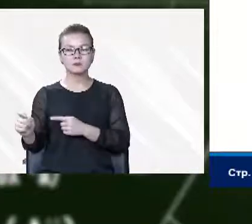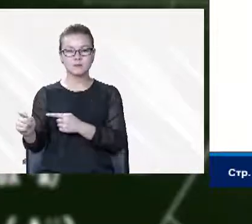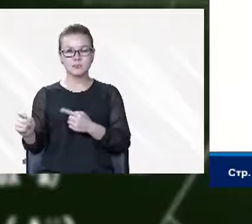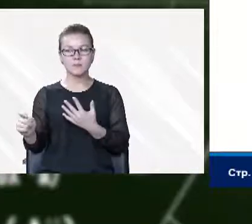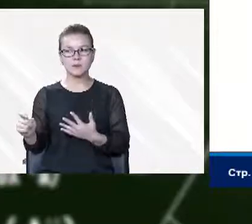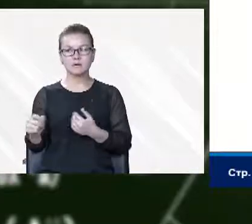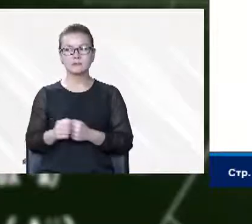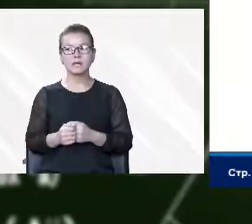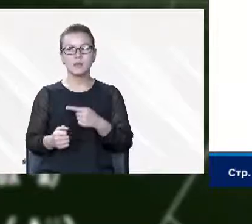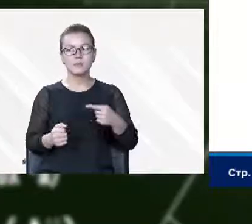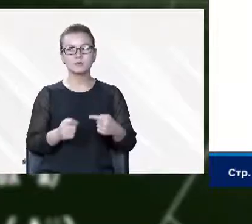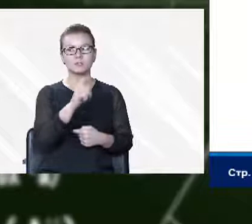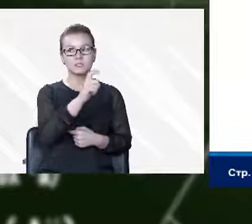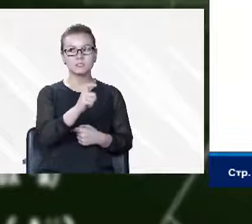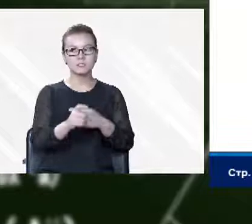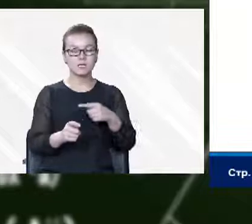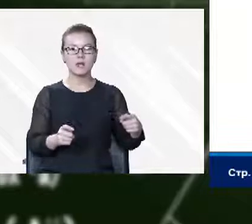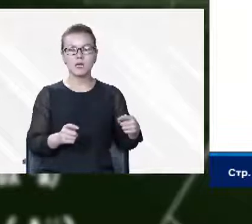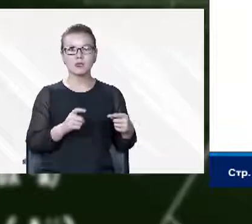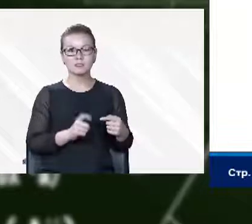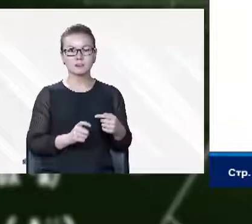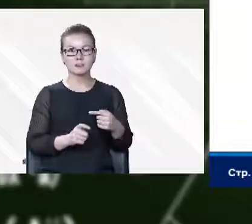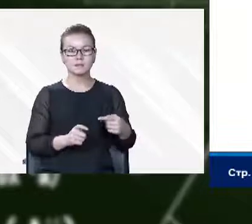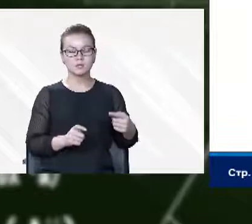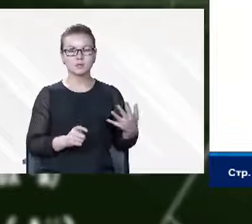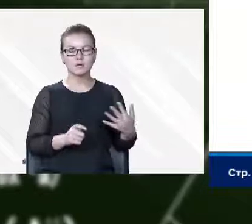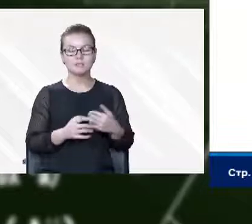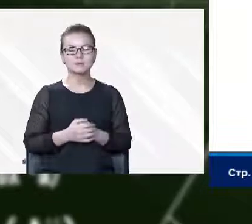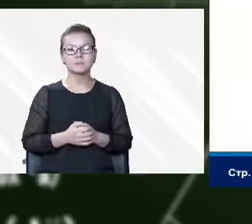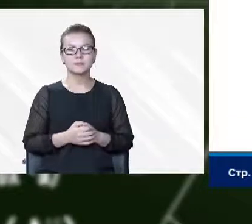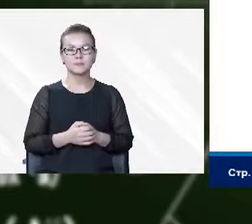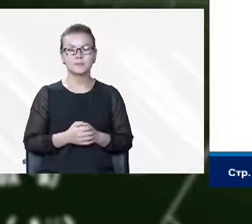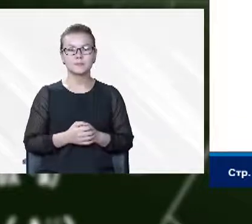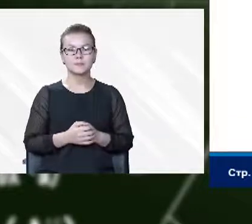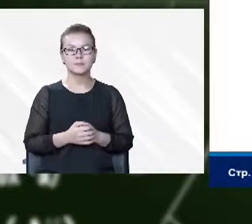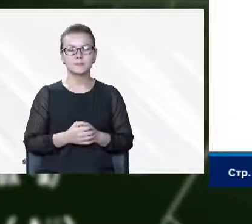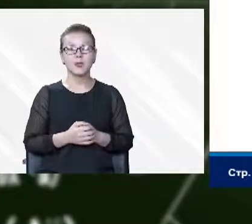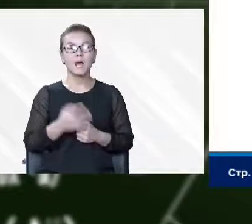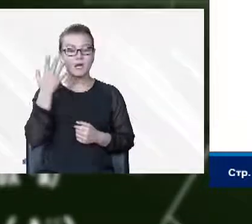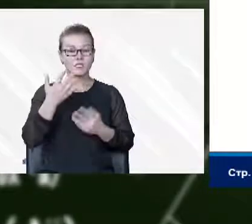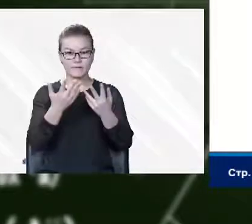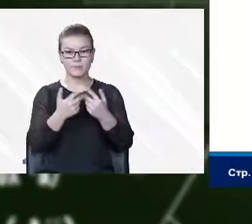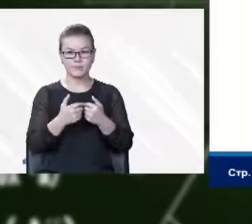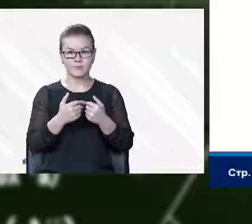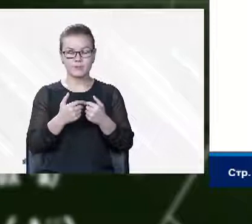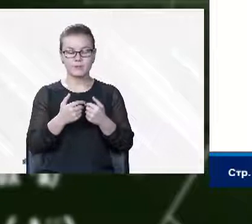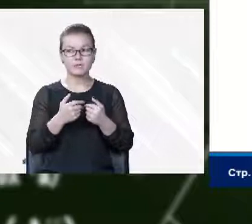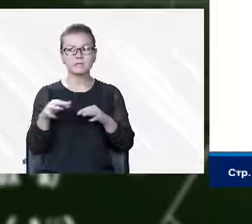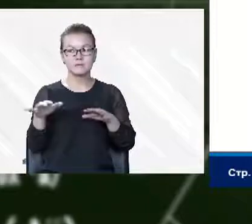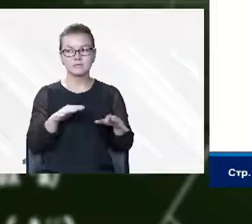и 5, минус х деленное на разность х и 5. При выполнении